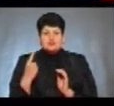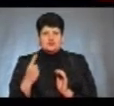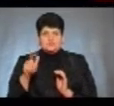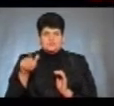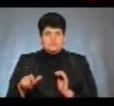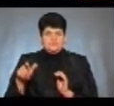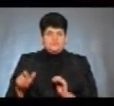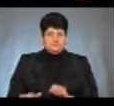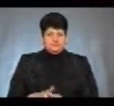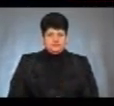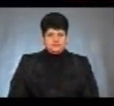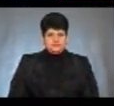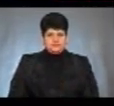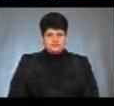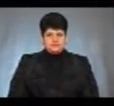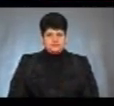63 тисячі 121 особу.